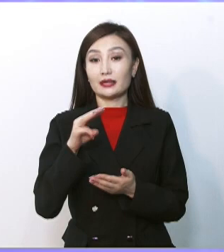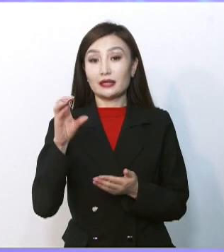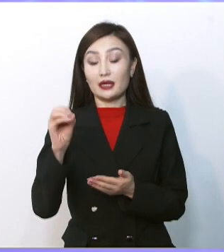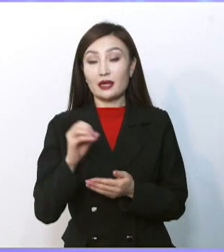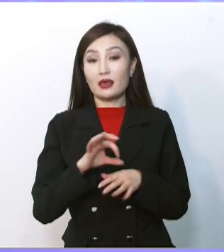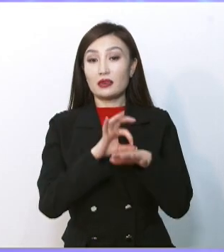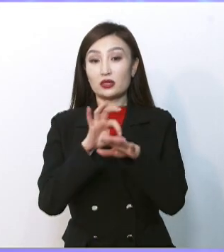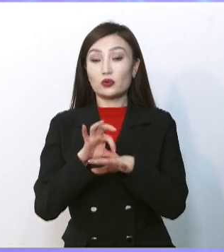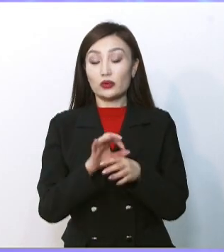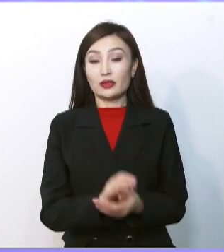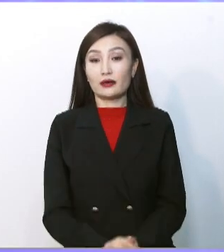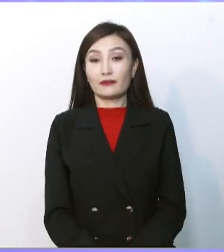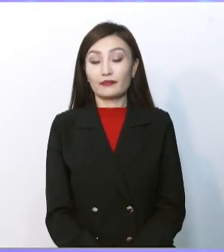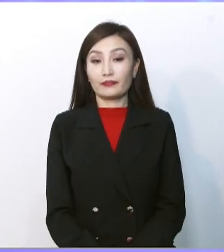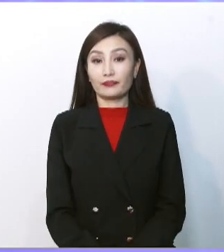несете.